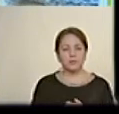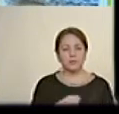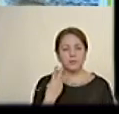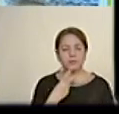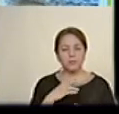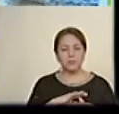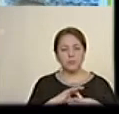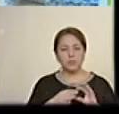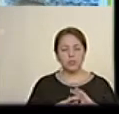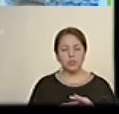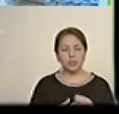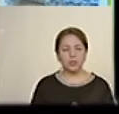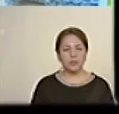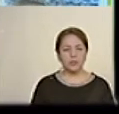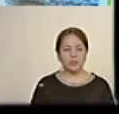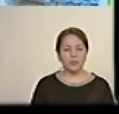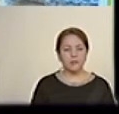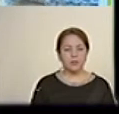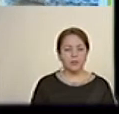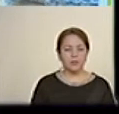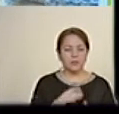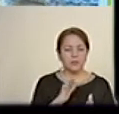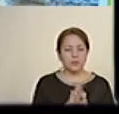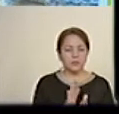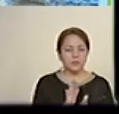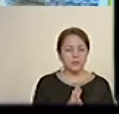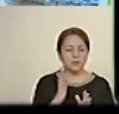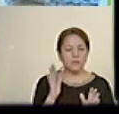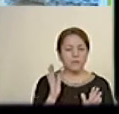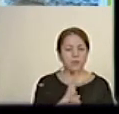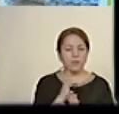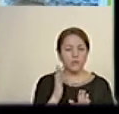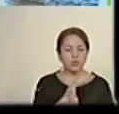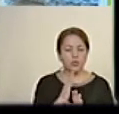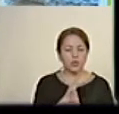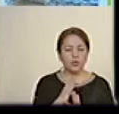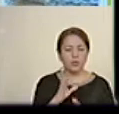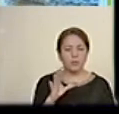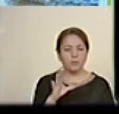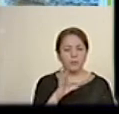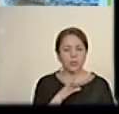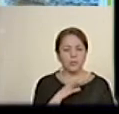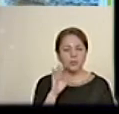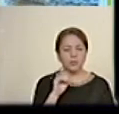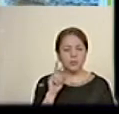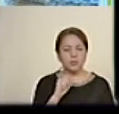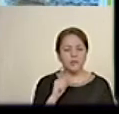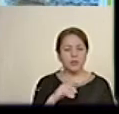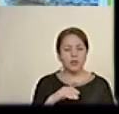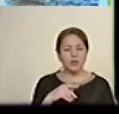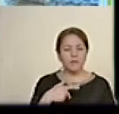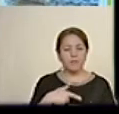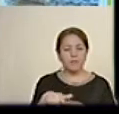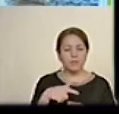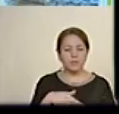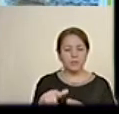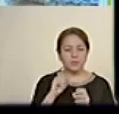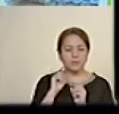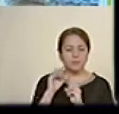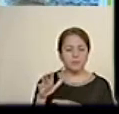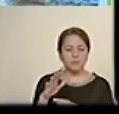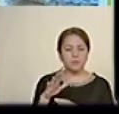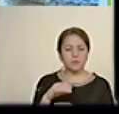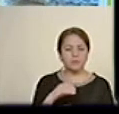Второе предложение. Загрязнение воздуха происходит из-за вредных выбросов с